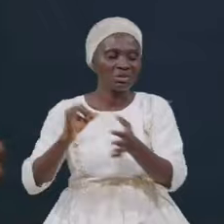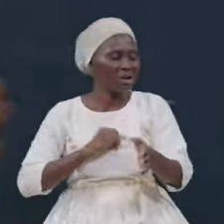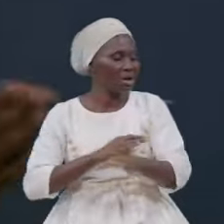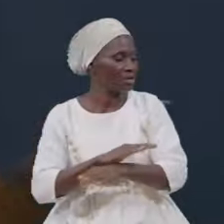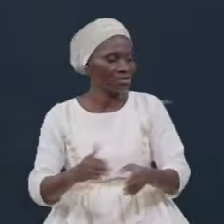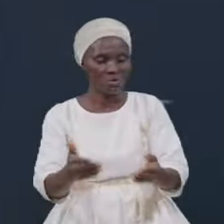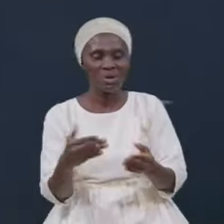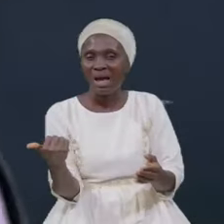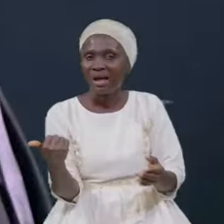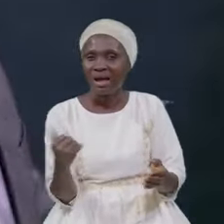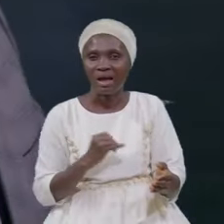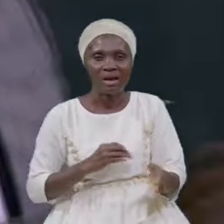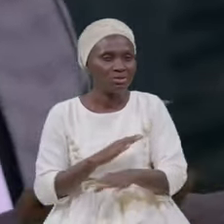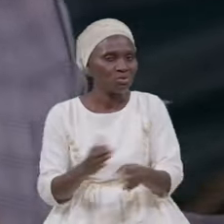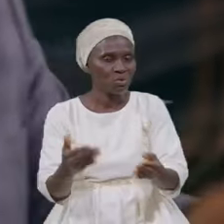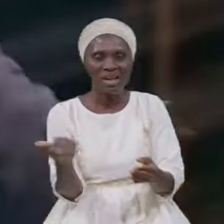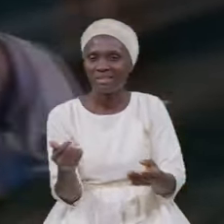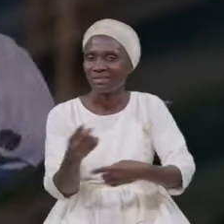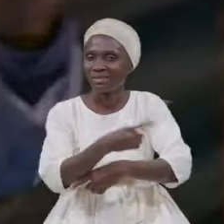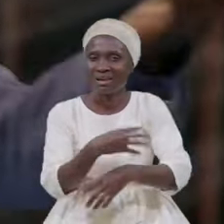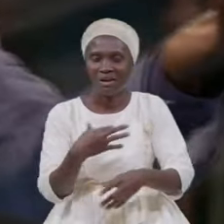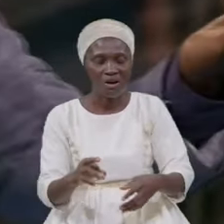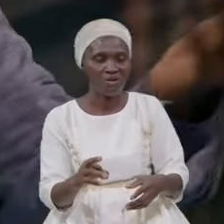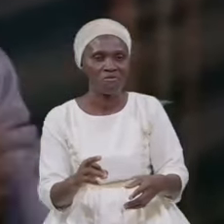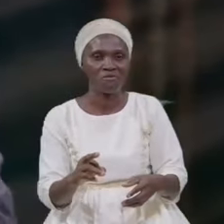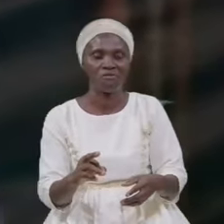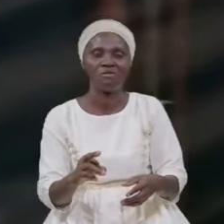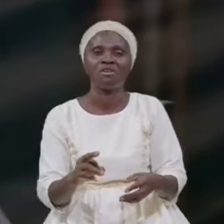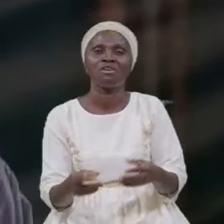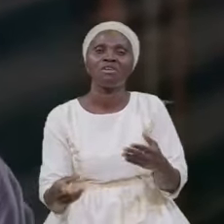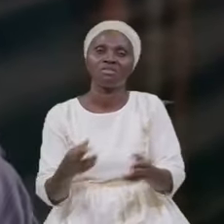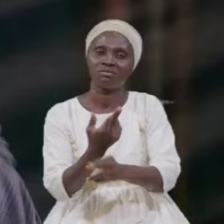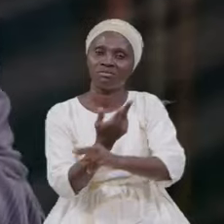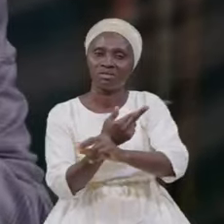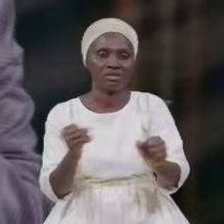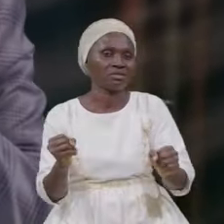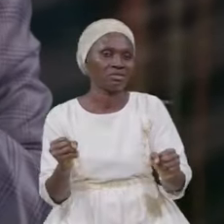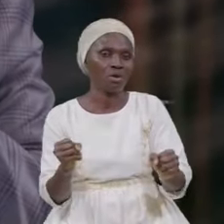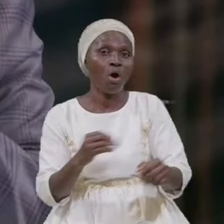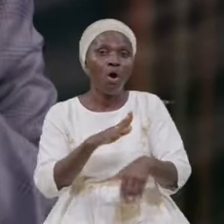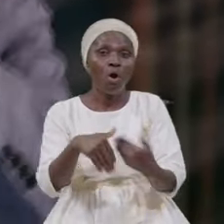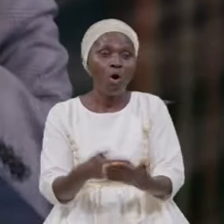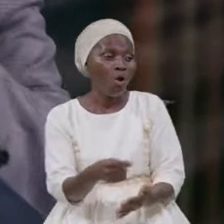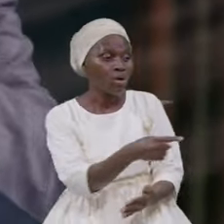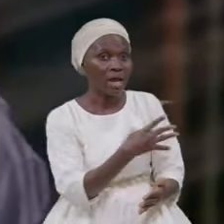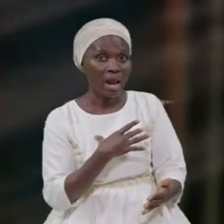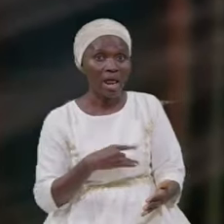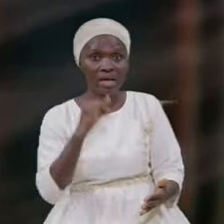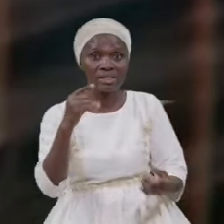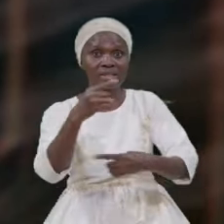Tout ce qu'ils veulent, c'est le jour de la rébellion. Il y a un jour de rébellion. pour toute